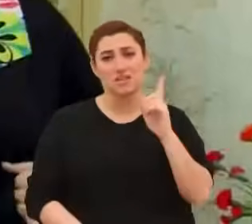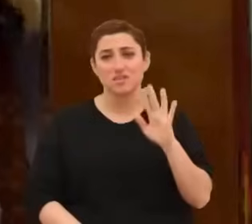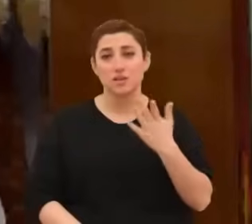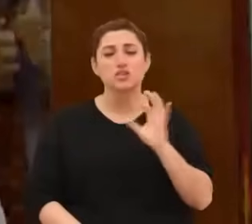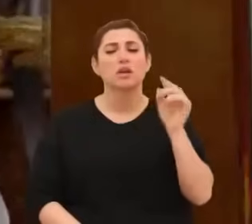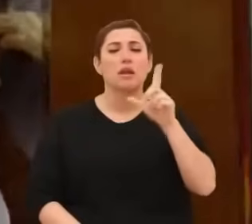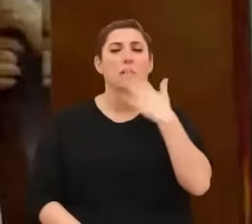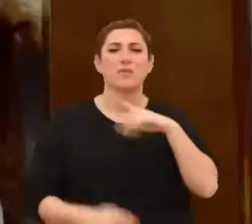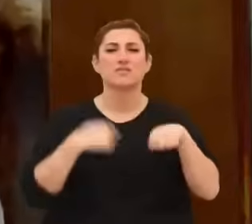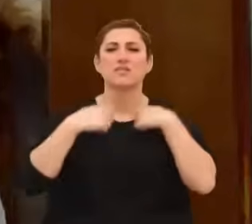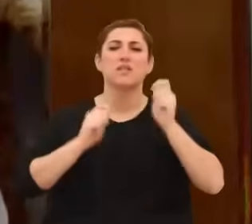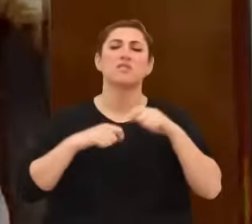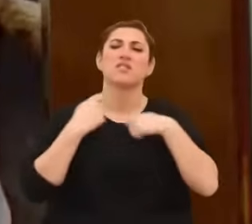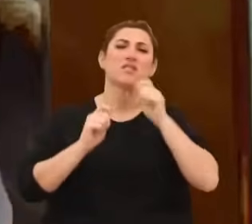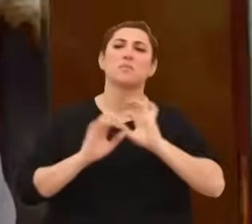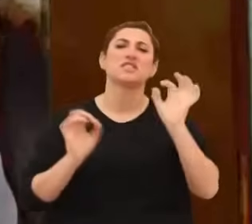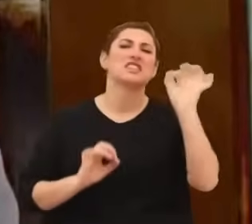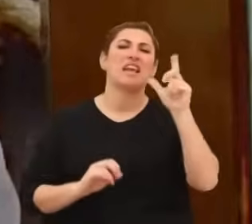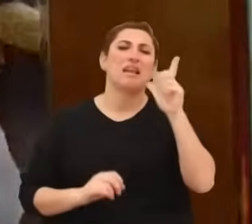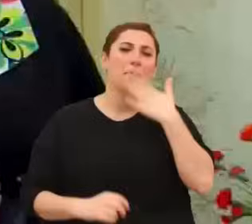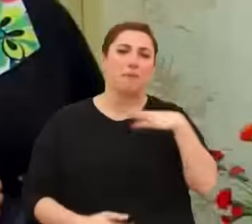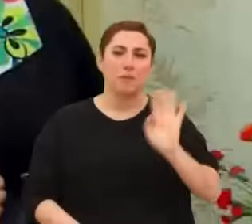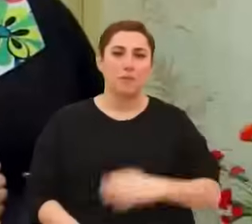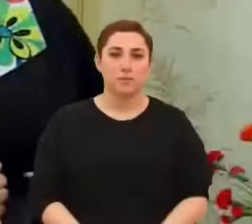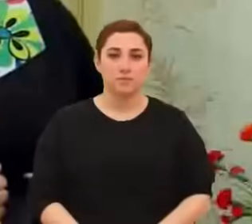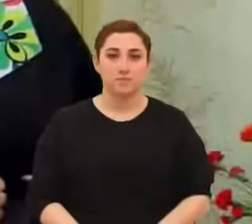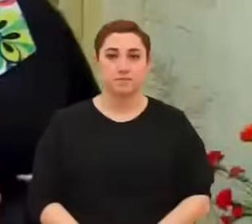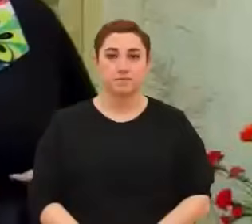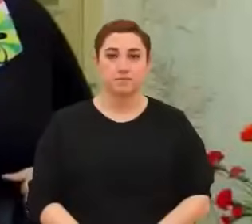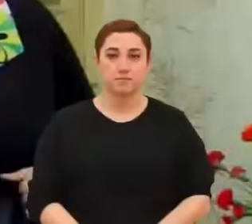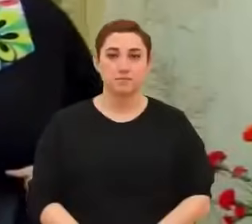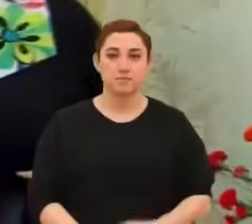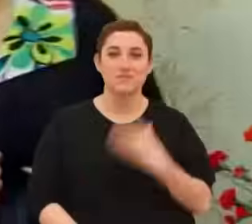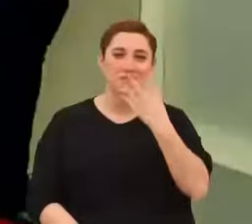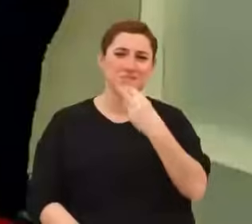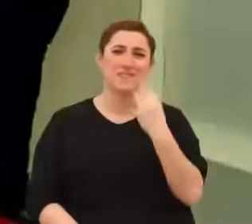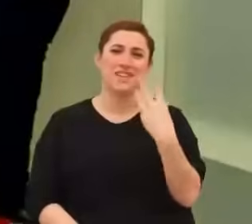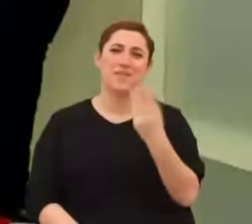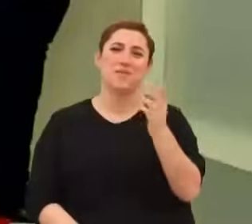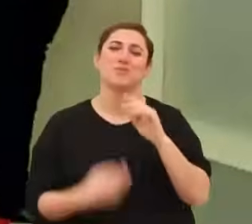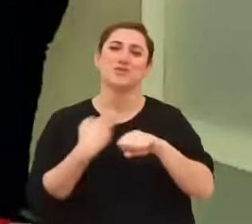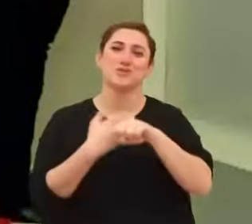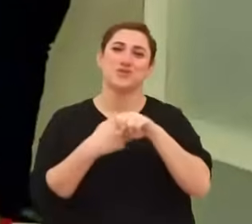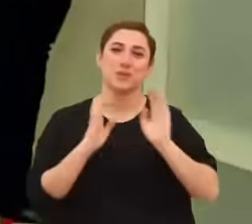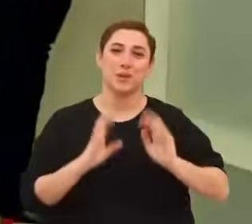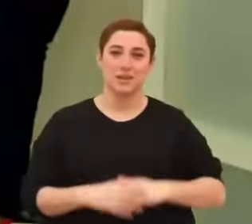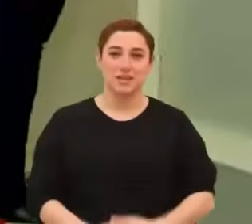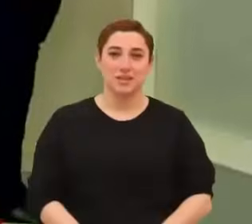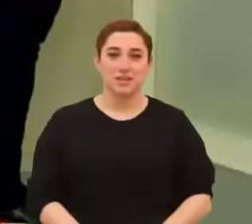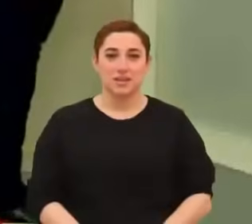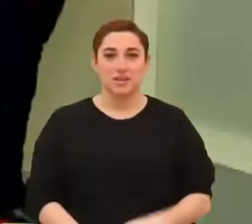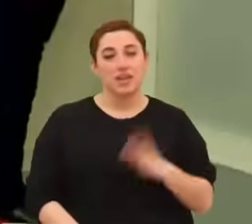Öyle şey yapın. Hadi ikram falan şey olur. Hiç gerek yok. İcat çıkarma. Hiç gerek yok öyle şeylere. Ay çok güzel oldu maşallah.